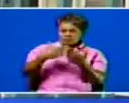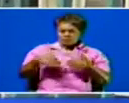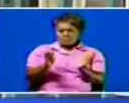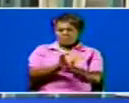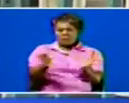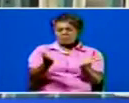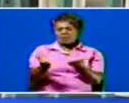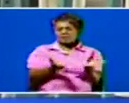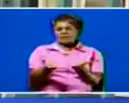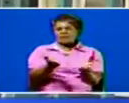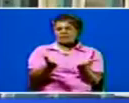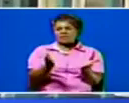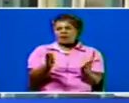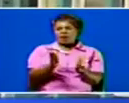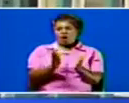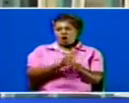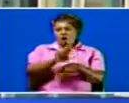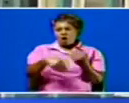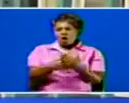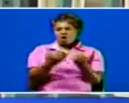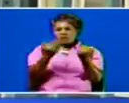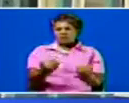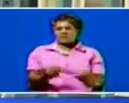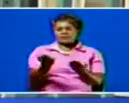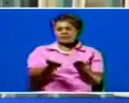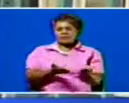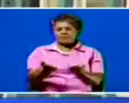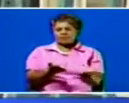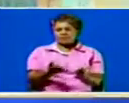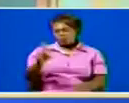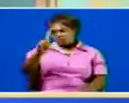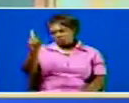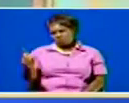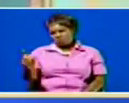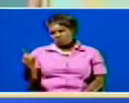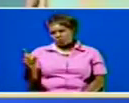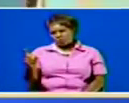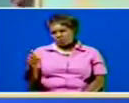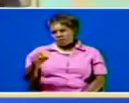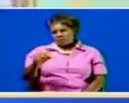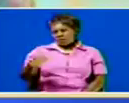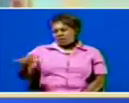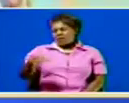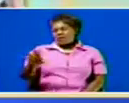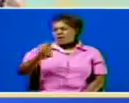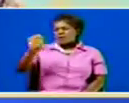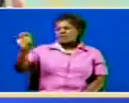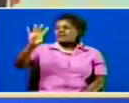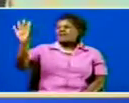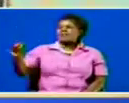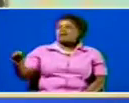umma na wote wanaohitaji huduma katika ofisi hizi. Je, katika eneo lolote ulipo Afrika